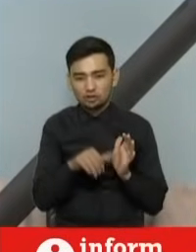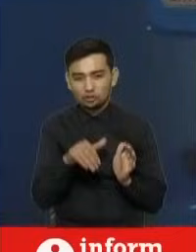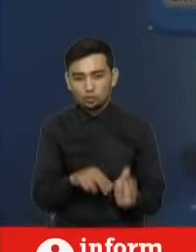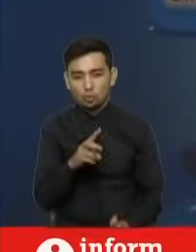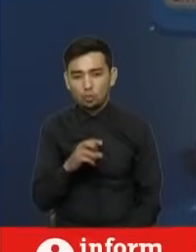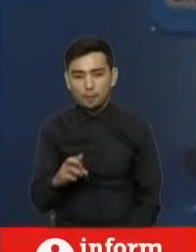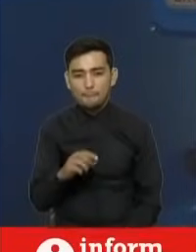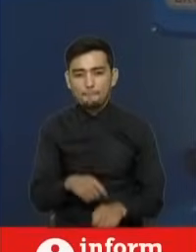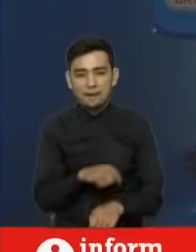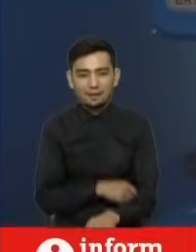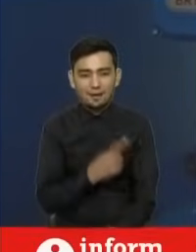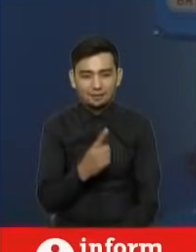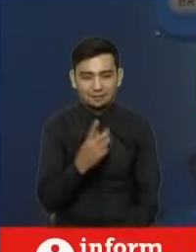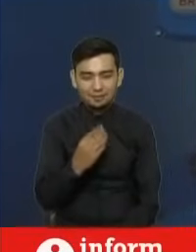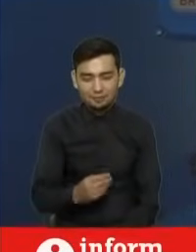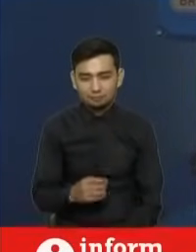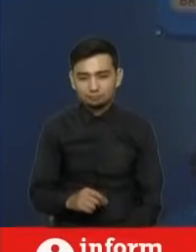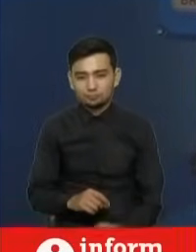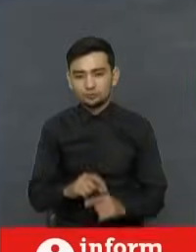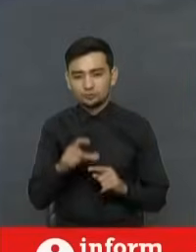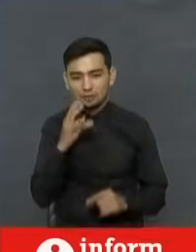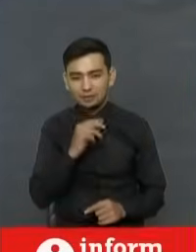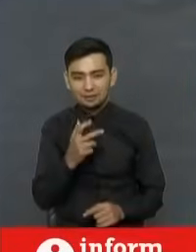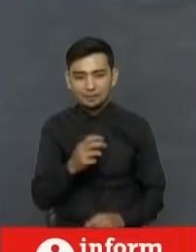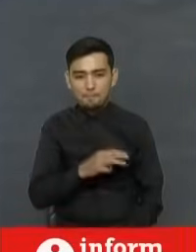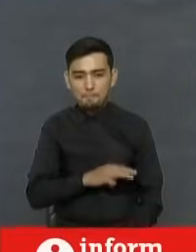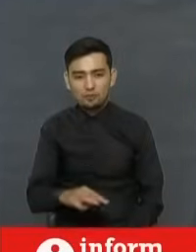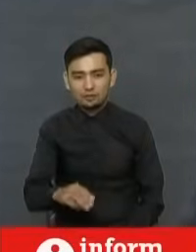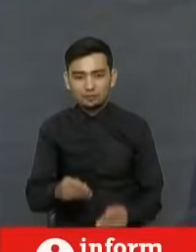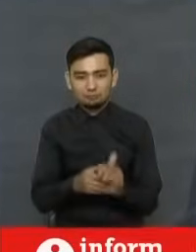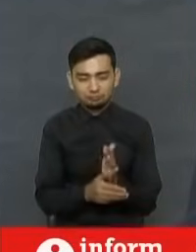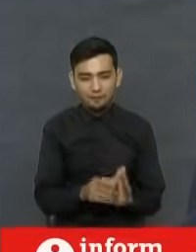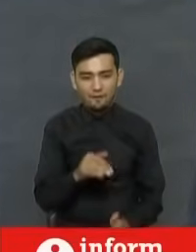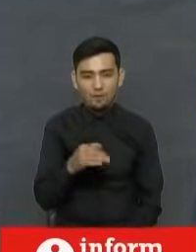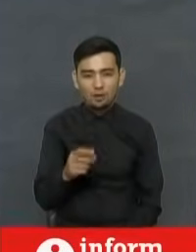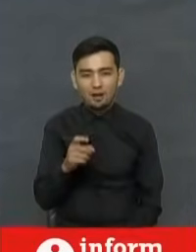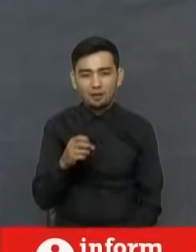сутки. «Халык» фонд выделил на проект 300 миллионов тенге. Мангыстау